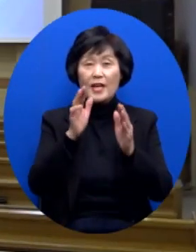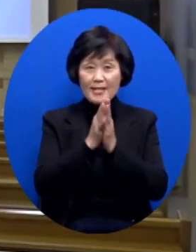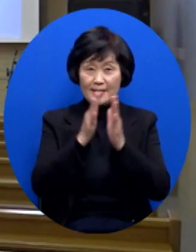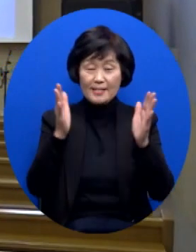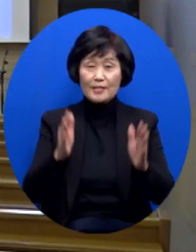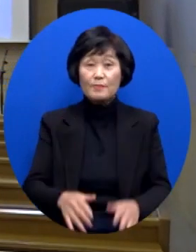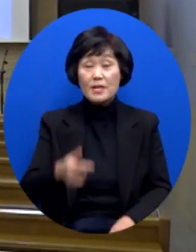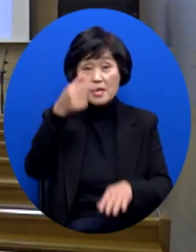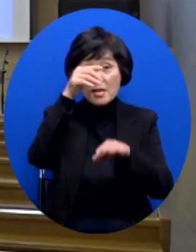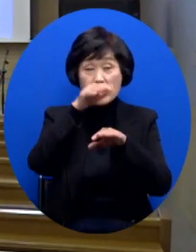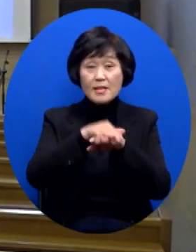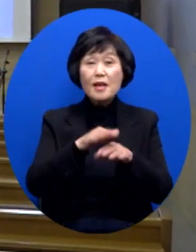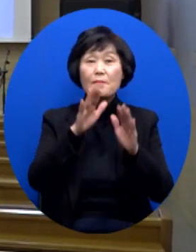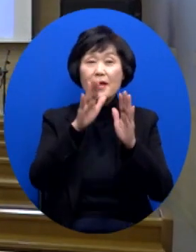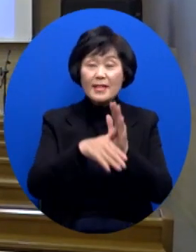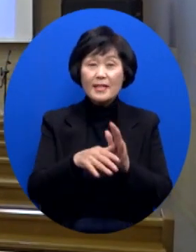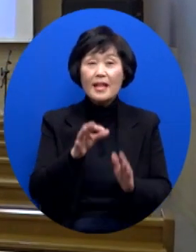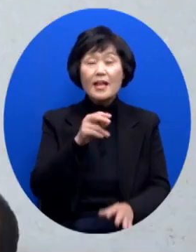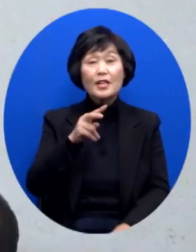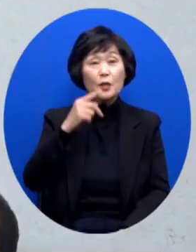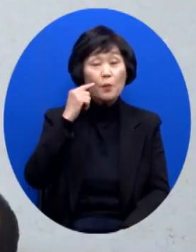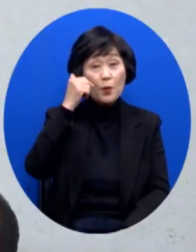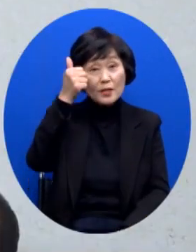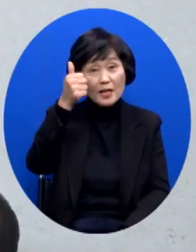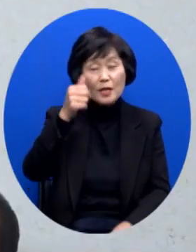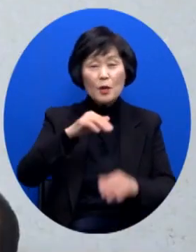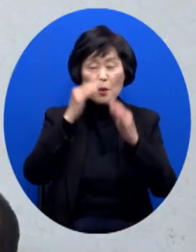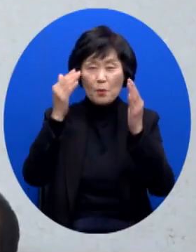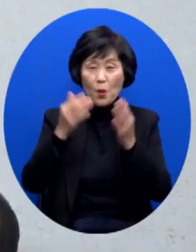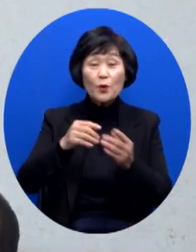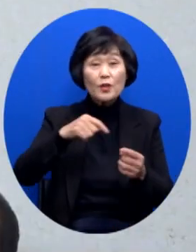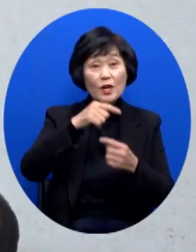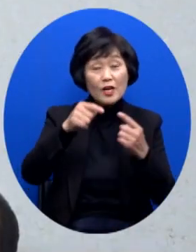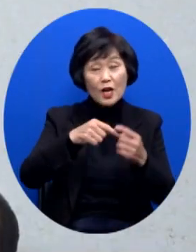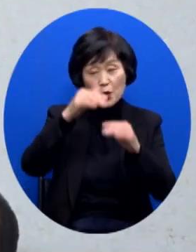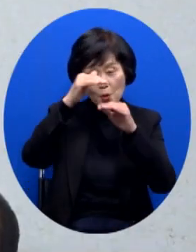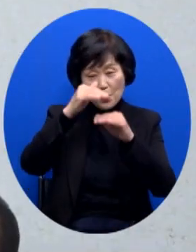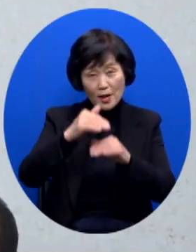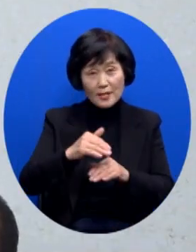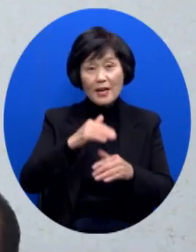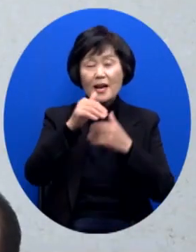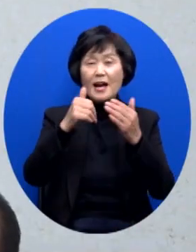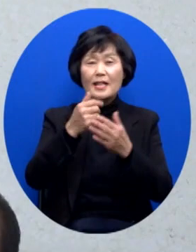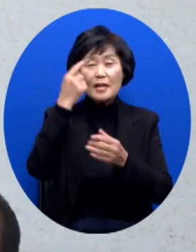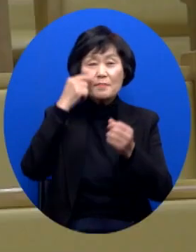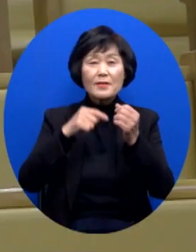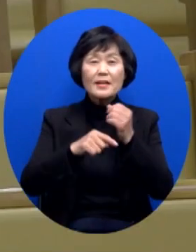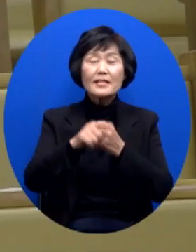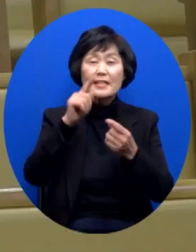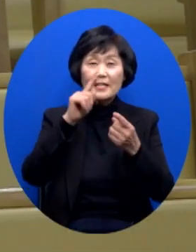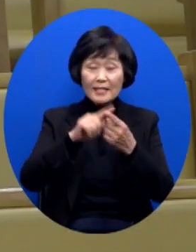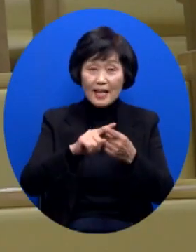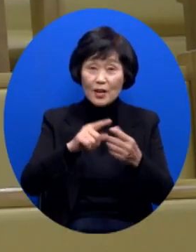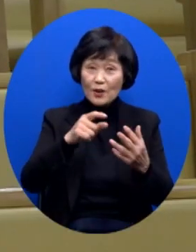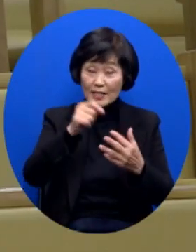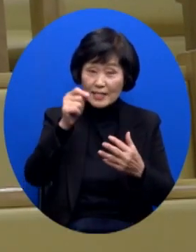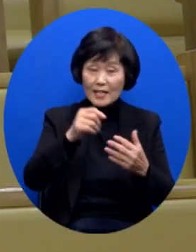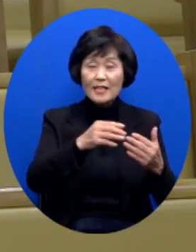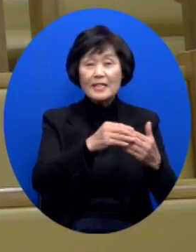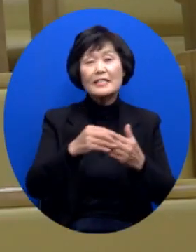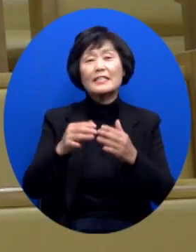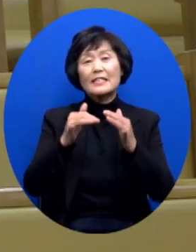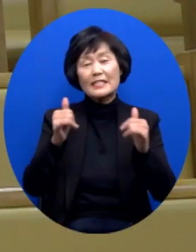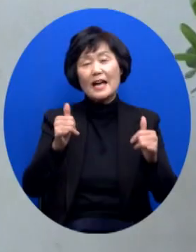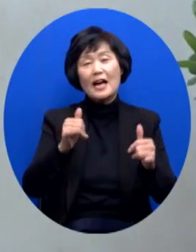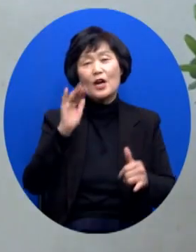예배에서 주중교회 연재국 목사는 모든 경영 과정에서 하나님의 뜻으로 선택하는 기독 리더들이 되길 바란다고